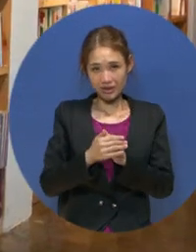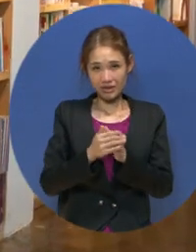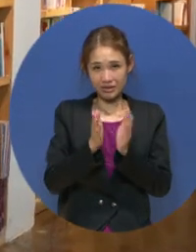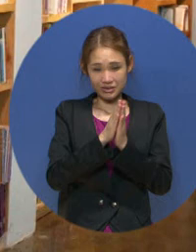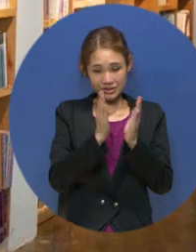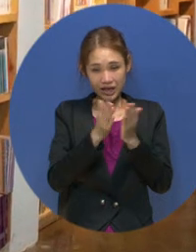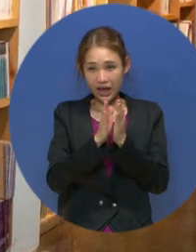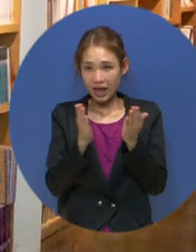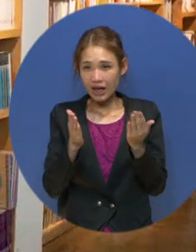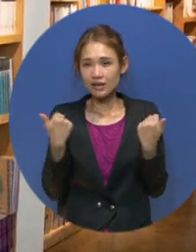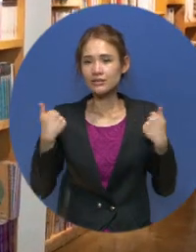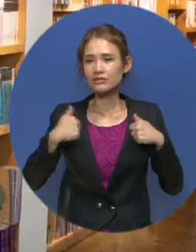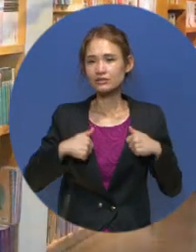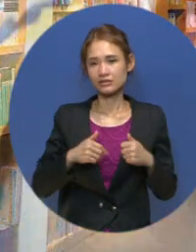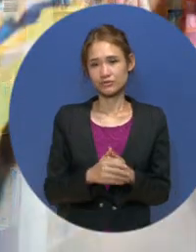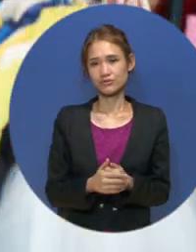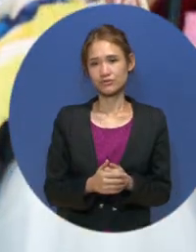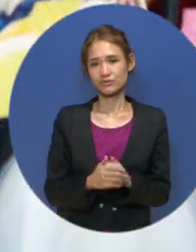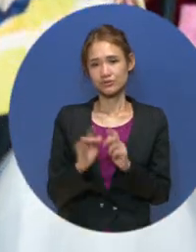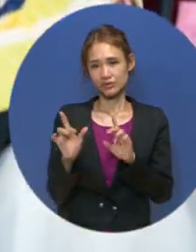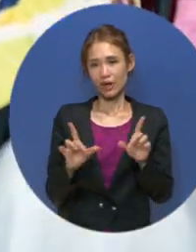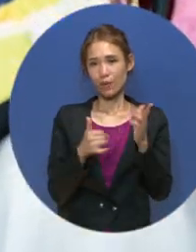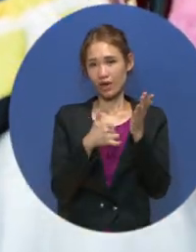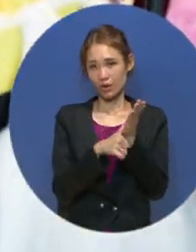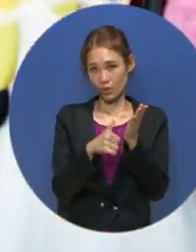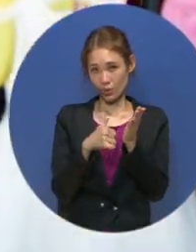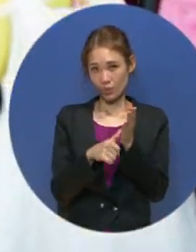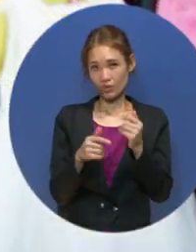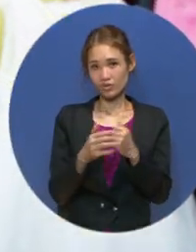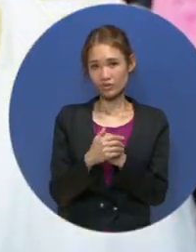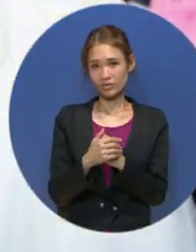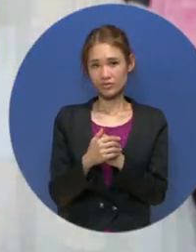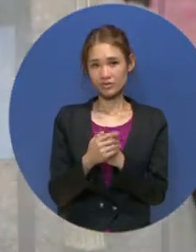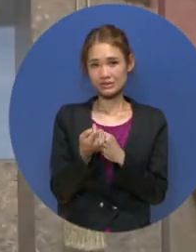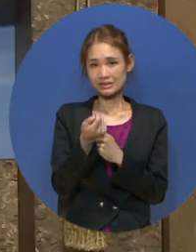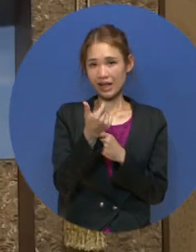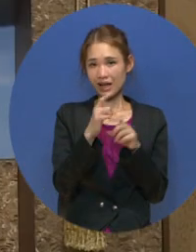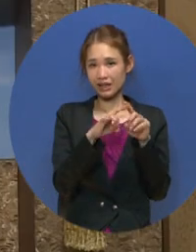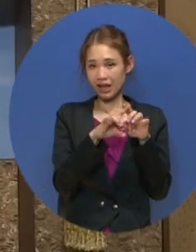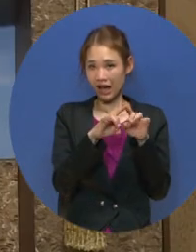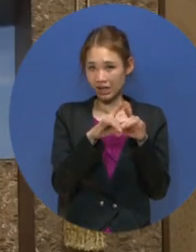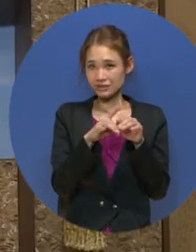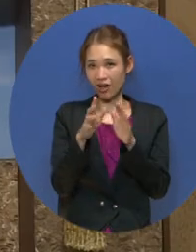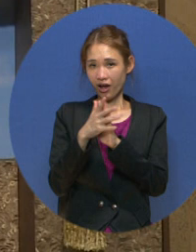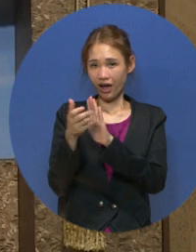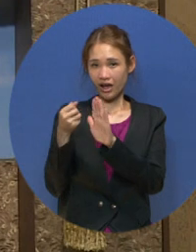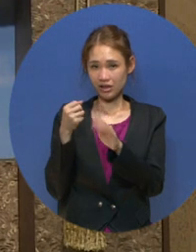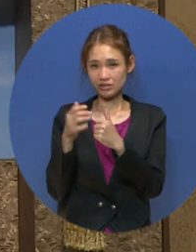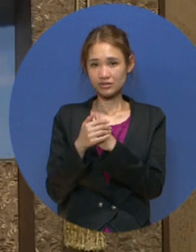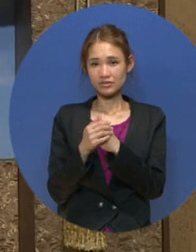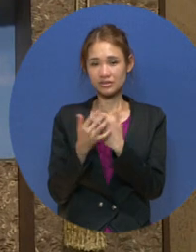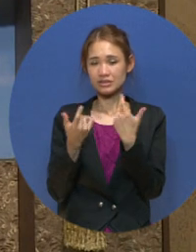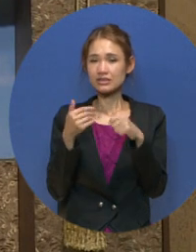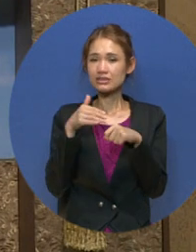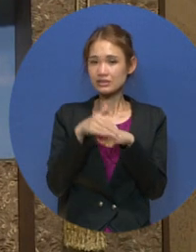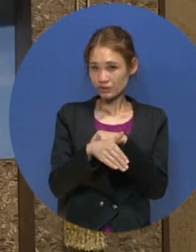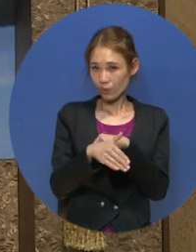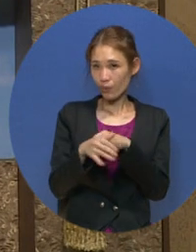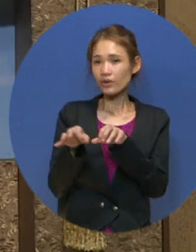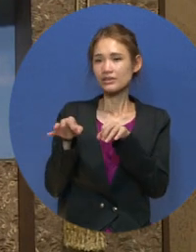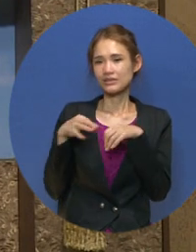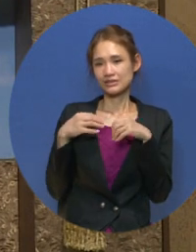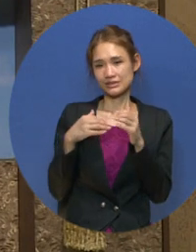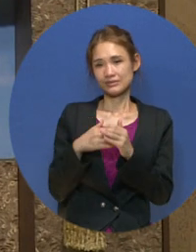도서, 의류, 그다음 생활용품, 예. 그다음 소형 가정 가구 이런 이제 위주로 저희가